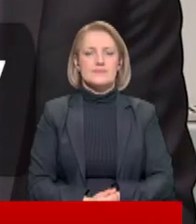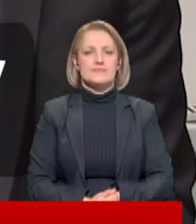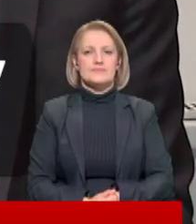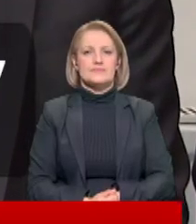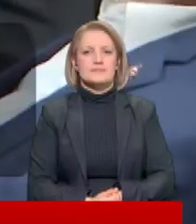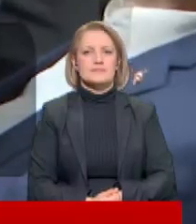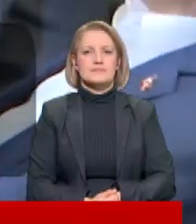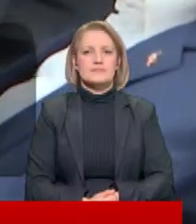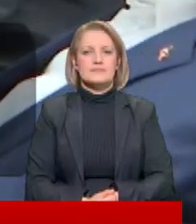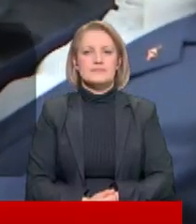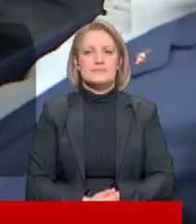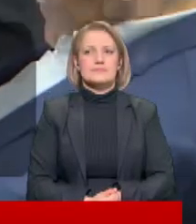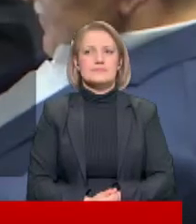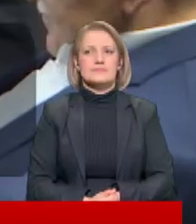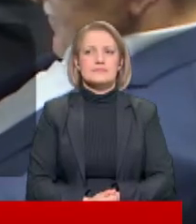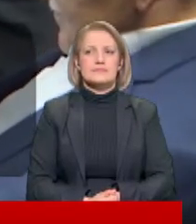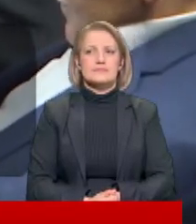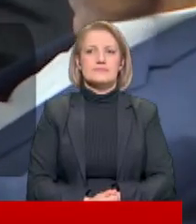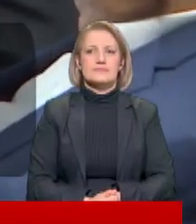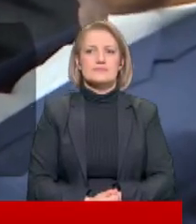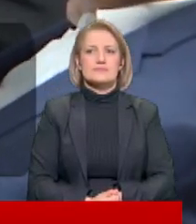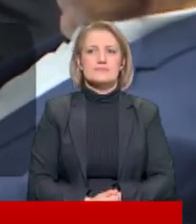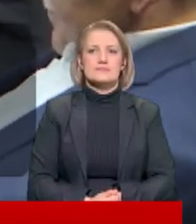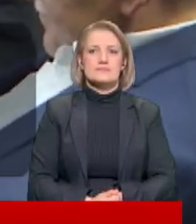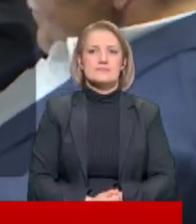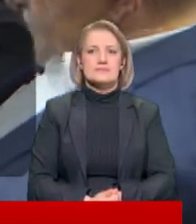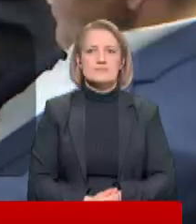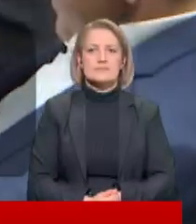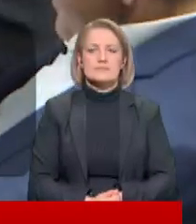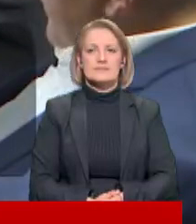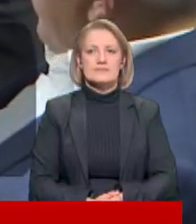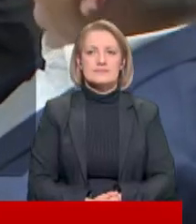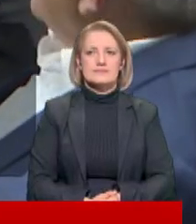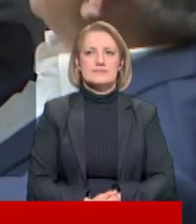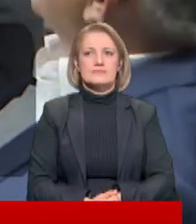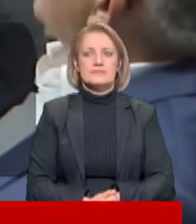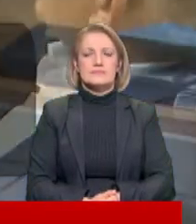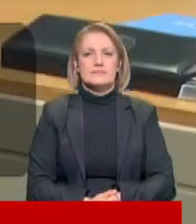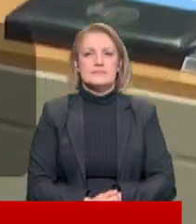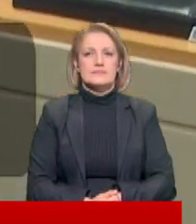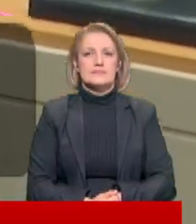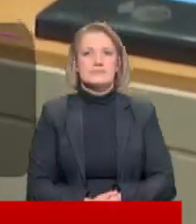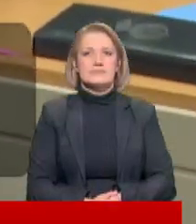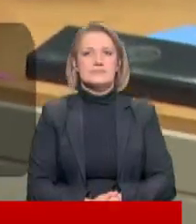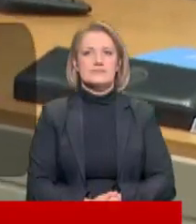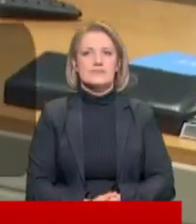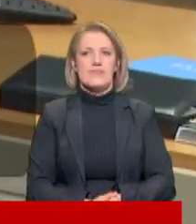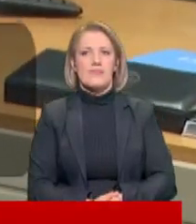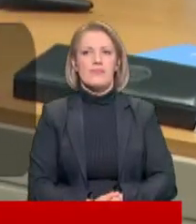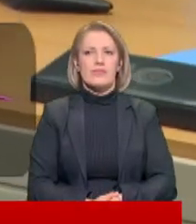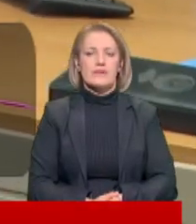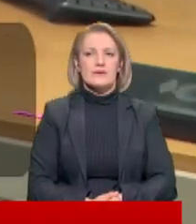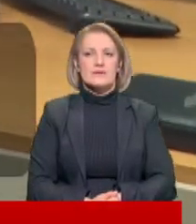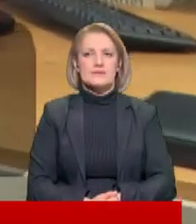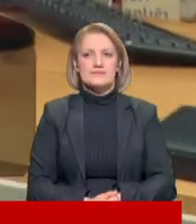Ayrımız gayrımız yok. Tüm seçim sürecinin barış kardeşlik içinde, birlik beraberlik içinde geçeceğine inancımız tam bizlerin. Barış içinde, huzur içinde,